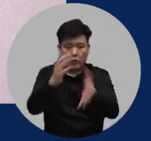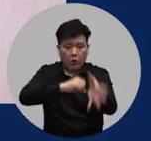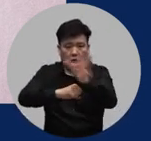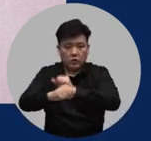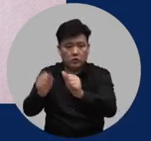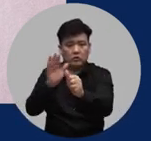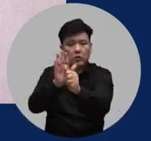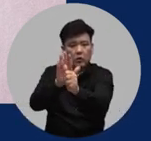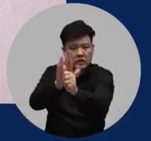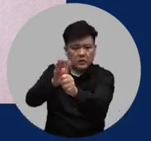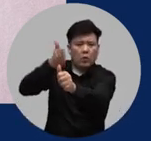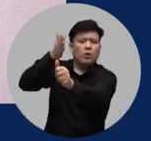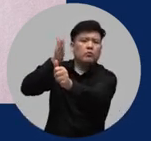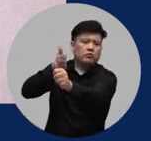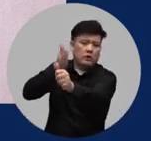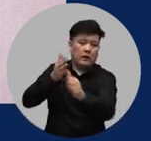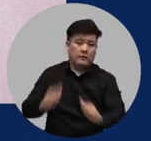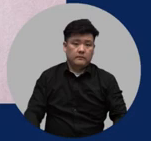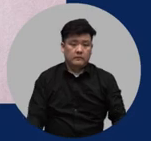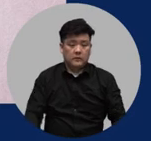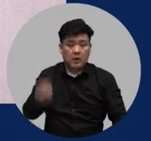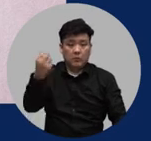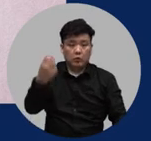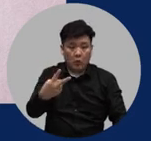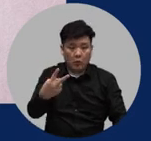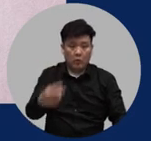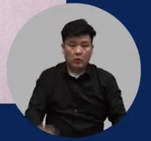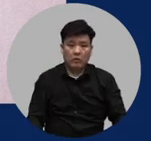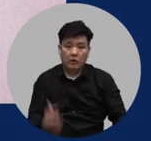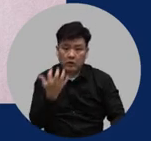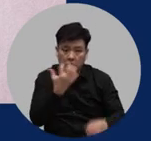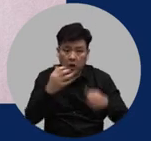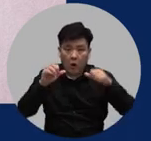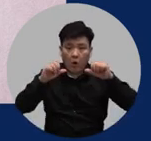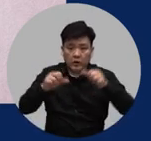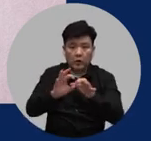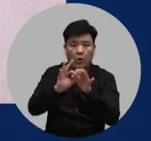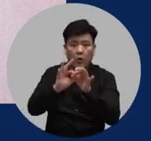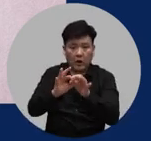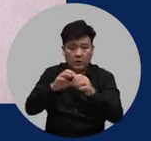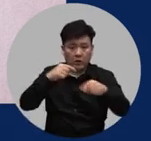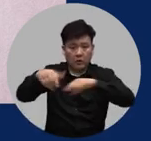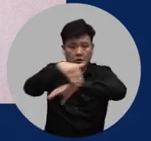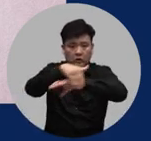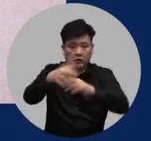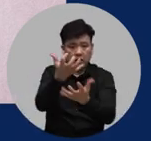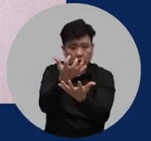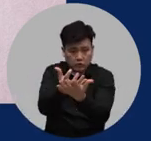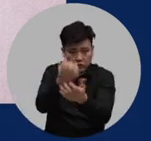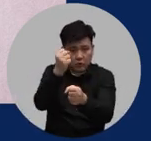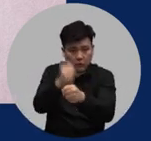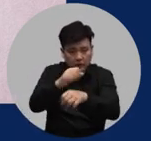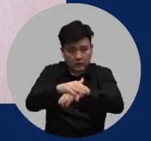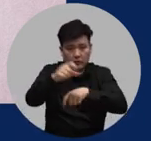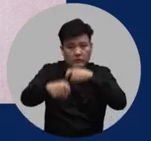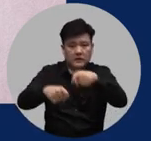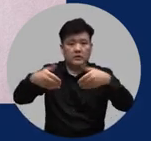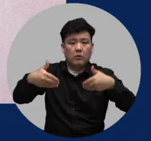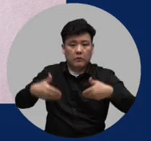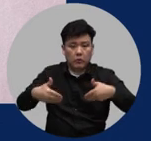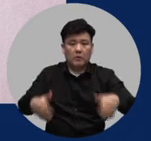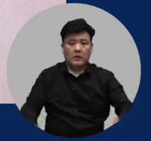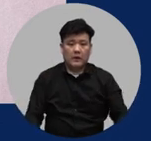적극적인 지원을 요청받는 것이죠. 또한 성희롱 관련 정책을 문서화하고 이행하도록 합니다.